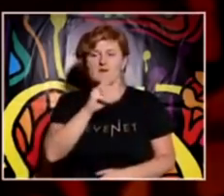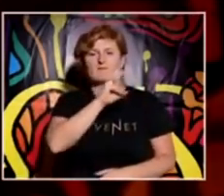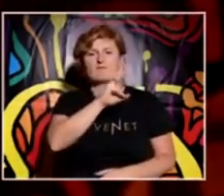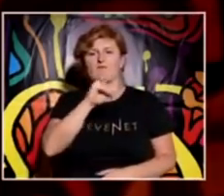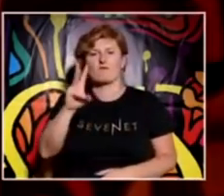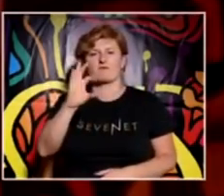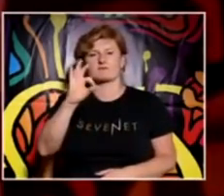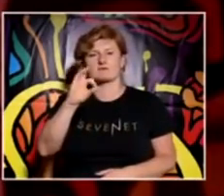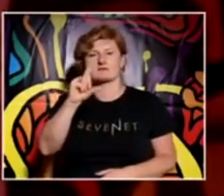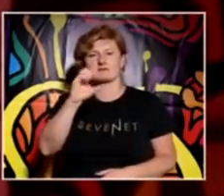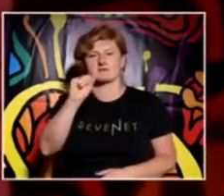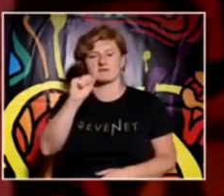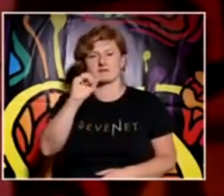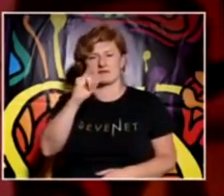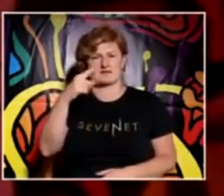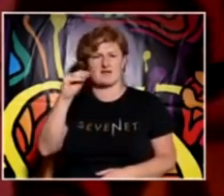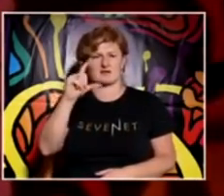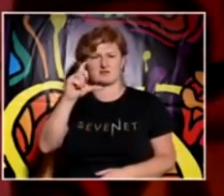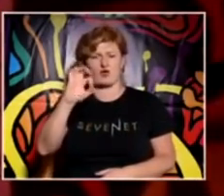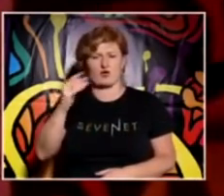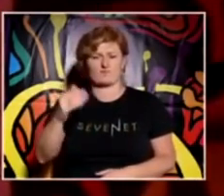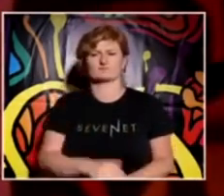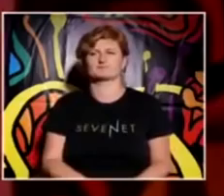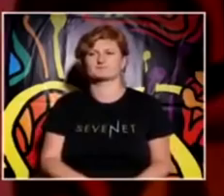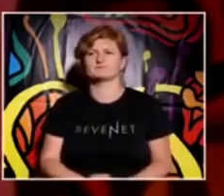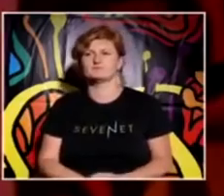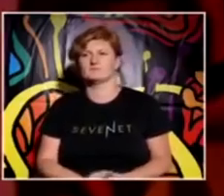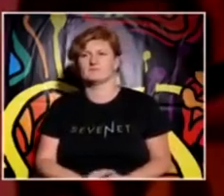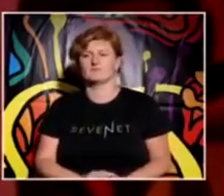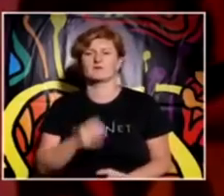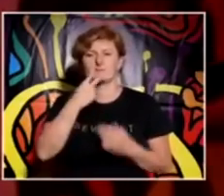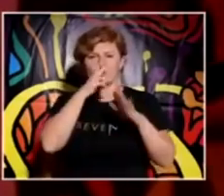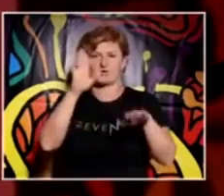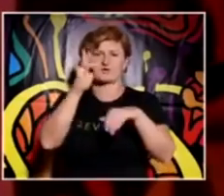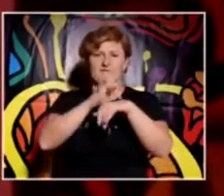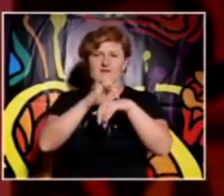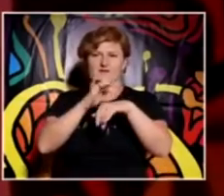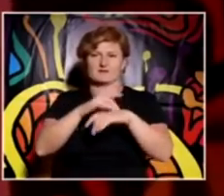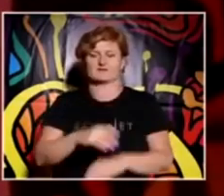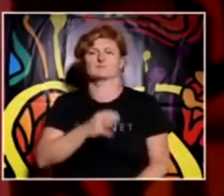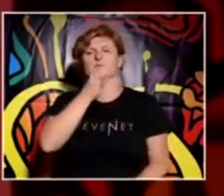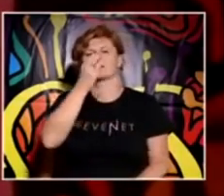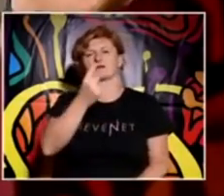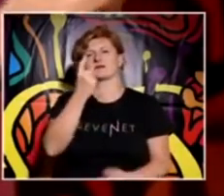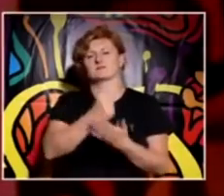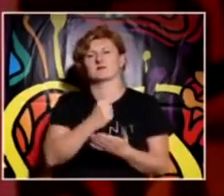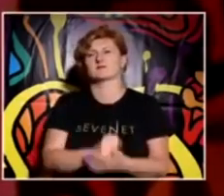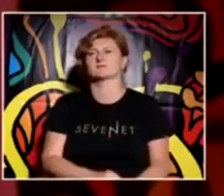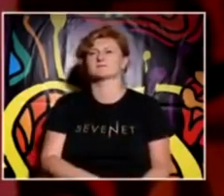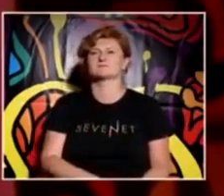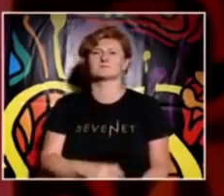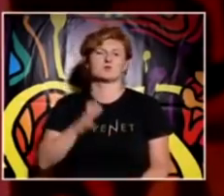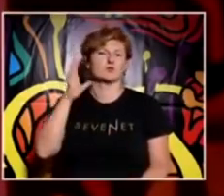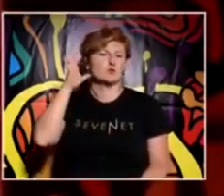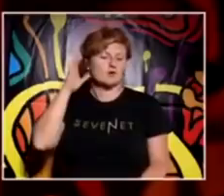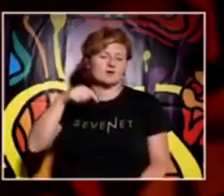www.slido.com po raz ostatni, chociaż nie, przedostatni, ale ostatni raz ujawnimy wyniki. Chciałbym was zapytać o jedną rzecz. Słuchając nas